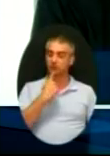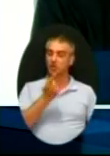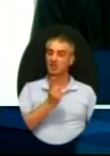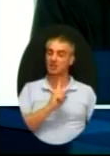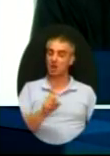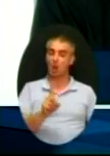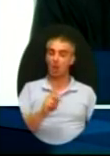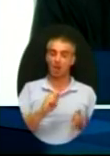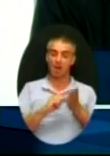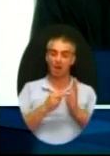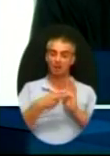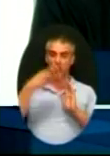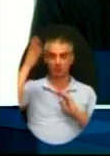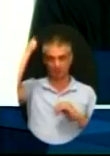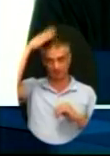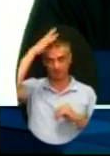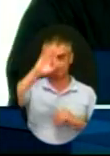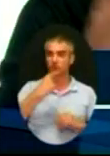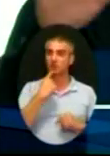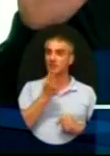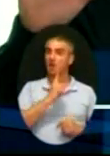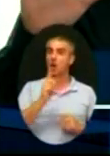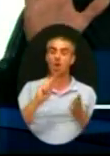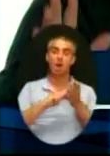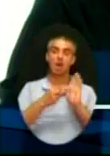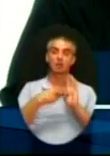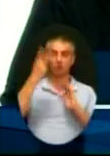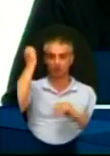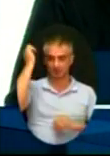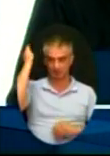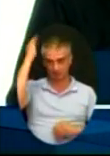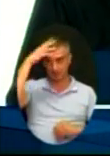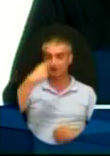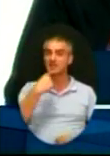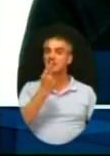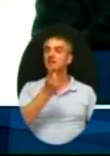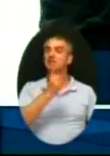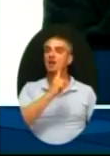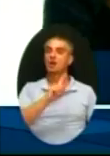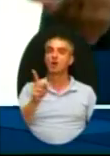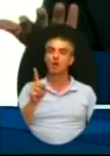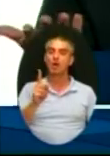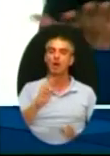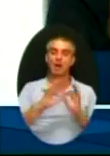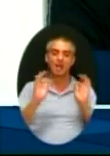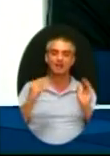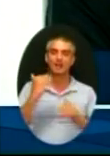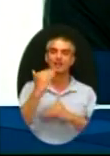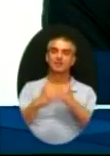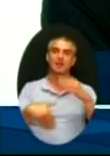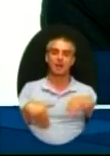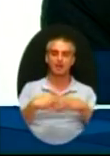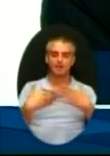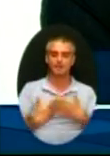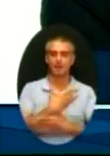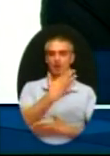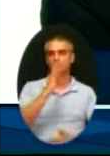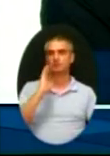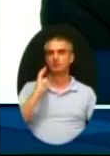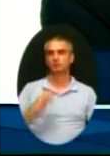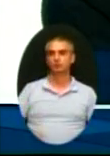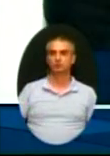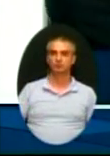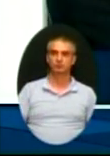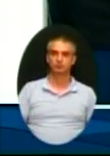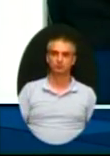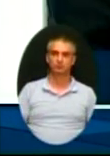לא לתוכנית טראמפ, מי שיגיד לא לתוכנית טראמפ, יגיד לא להתנעת תהליך המדיני מחדש, ואנחנו צריכים